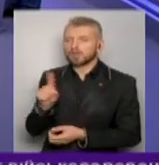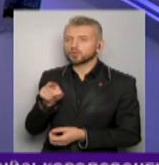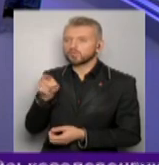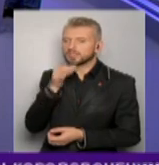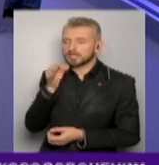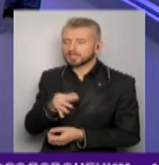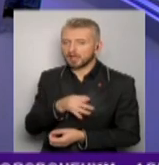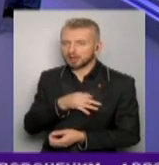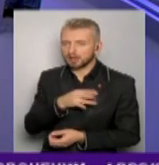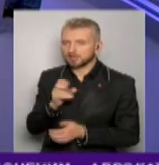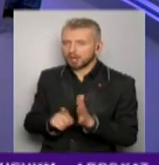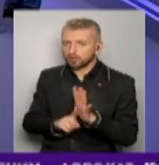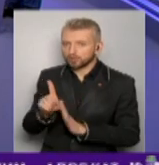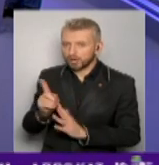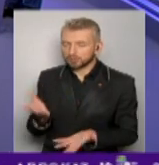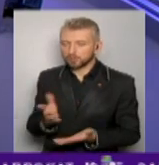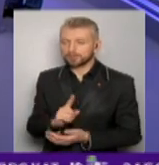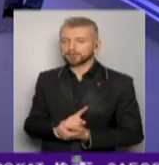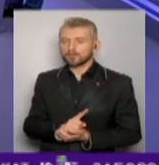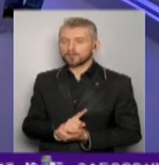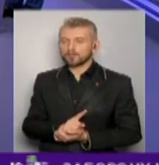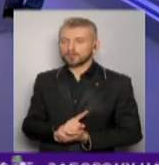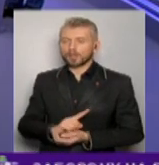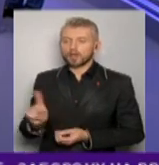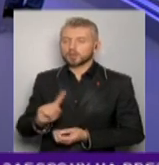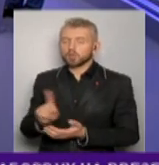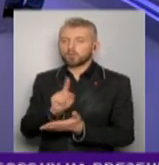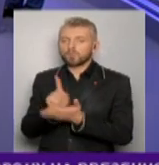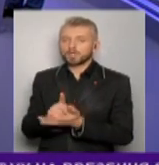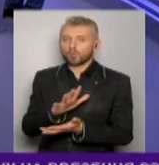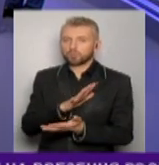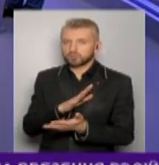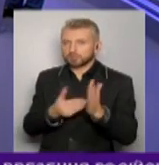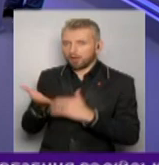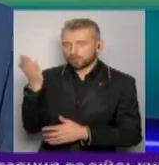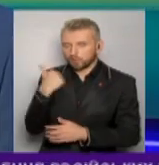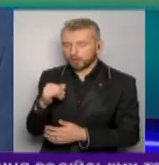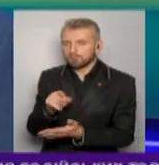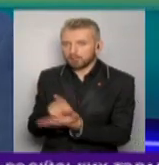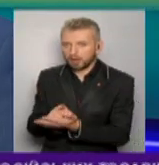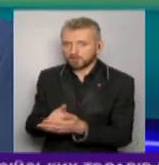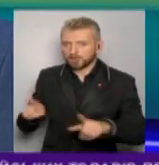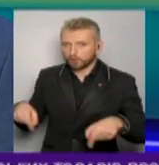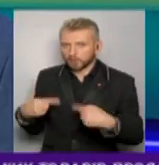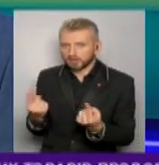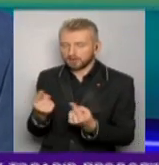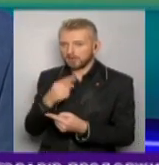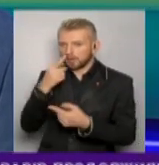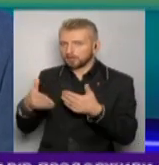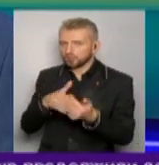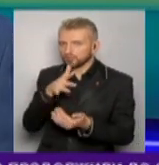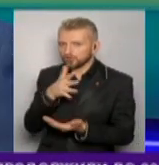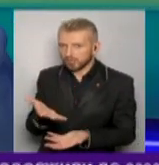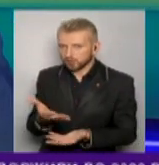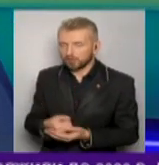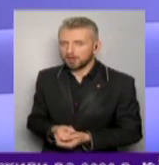сказали на початку, так, що повинно бути вже, було б давно, ну і має створитися